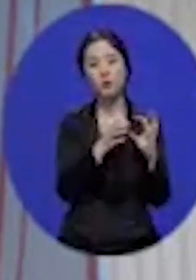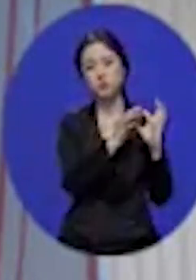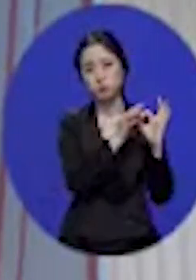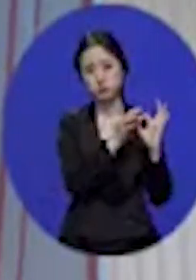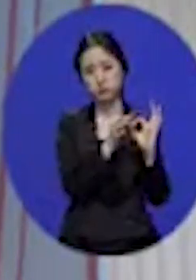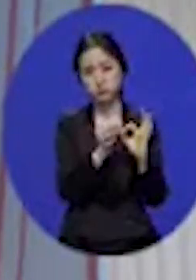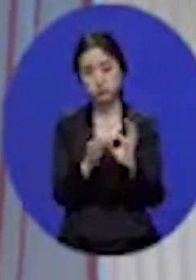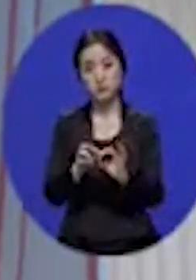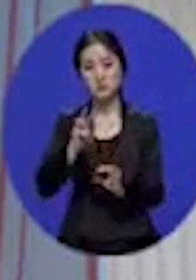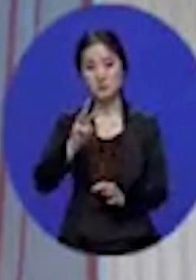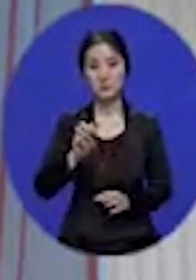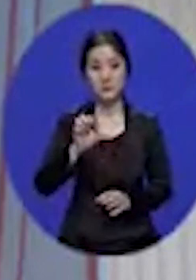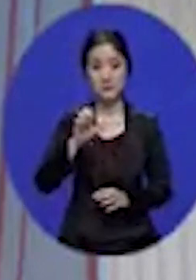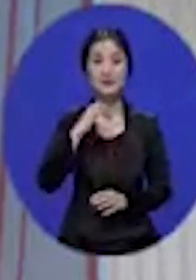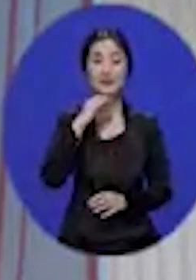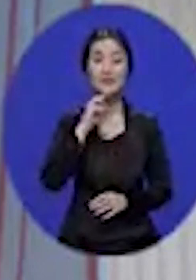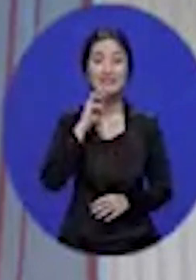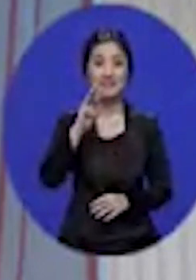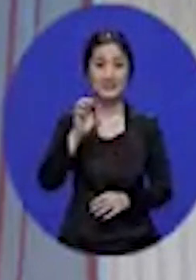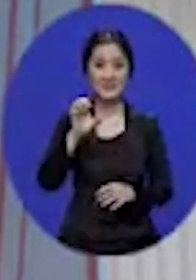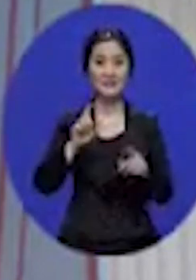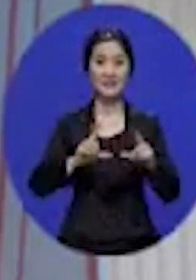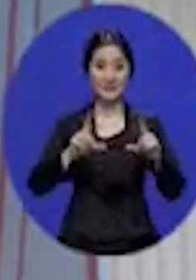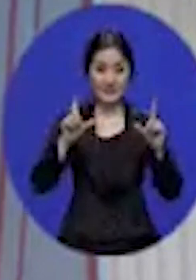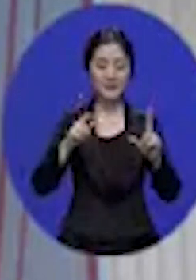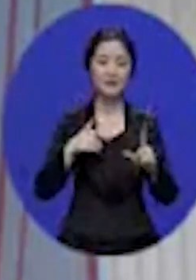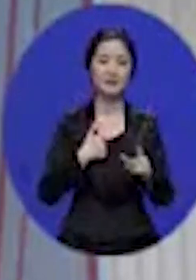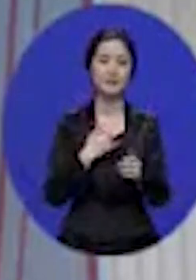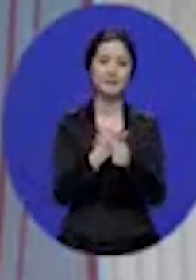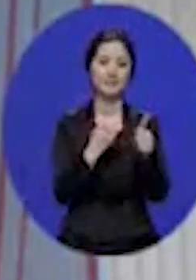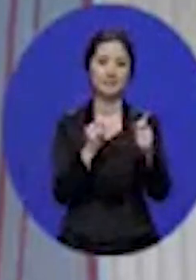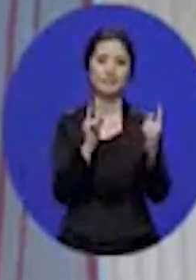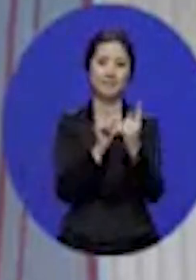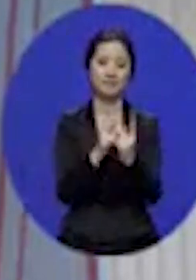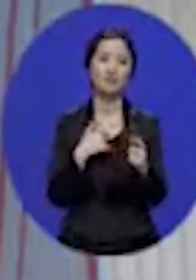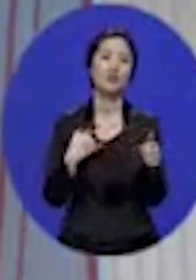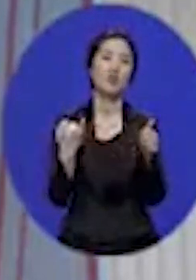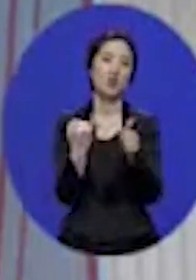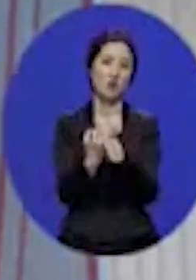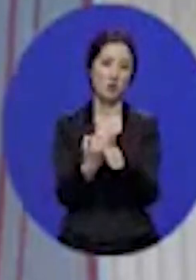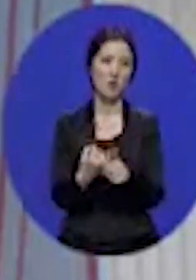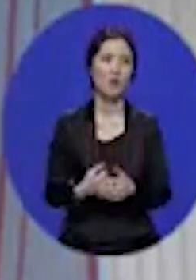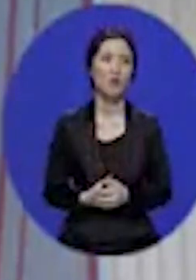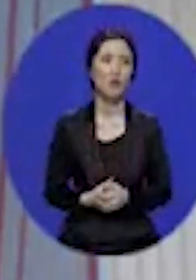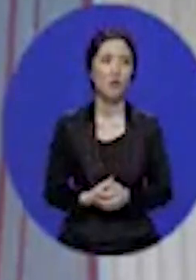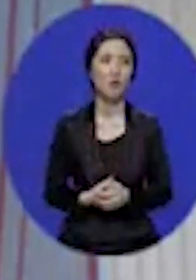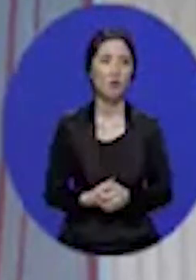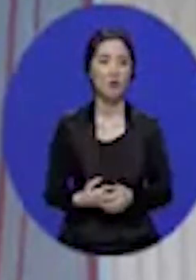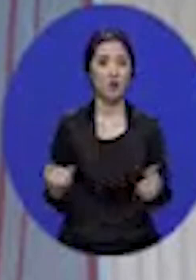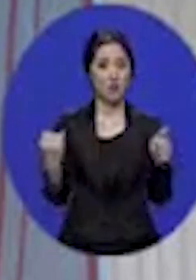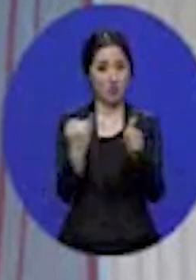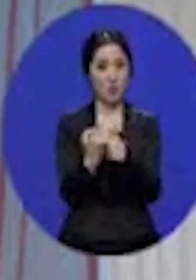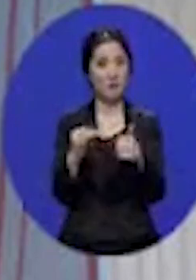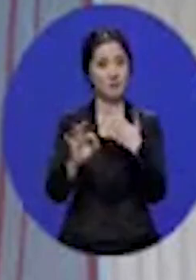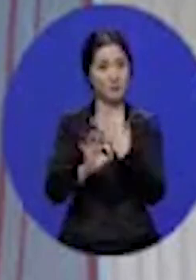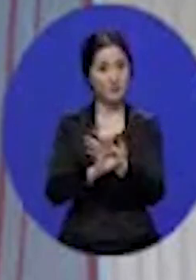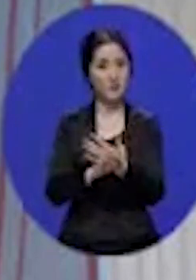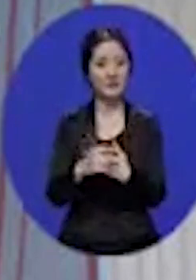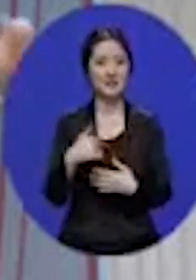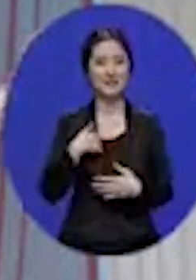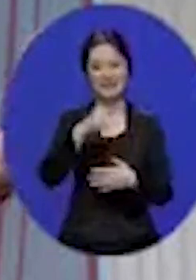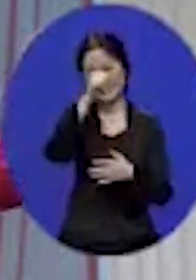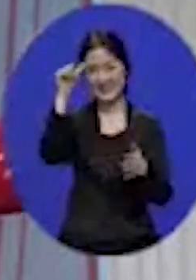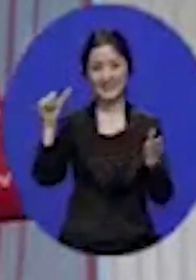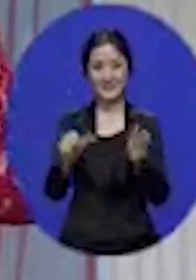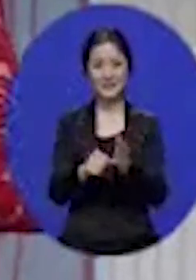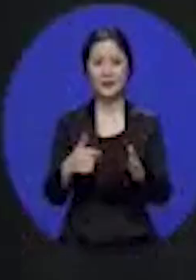그러면 35세 제가 이제 남편을 만나서 결혼을 하게 된 거죠. 이제 결혼만 하면 내 인생 이제 더